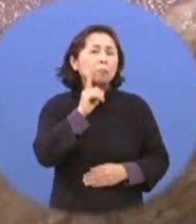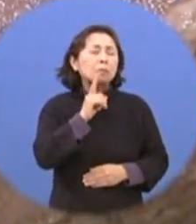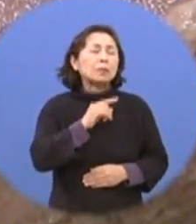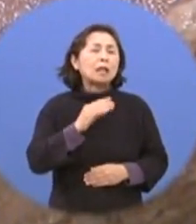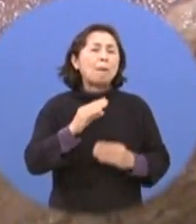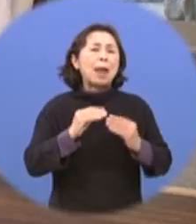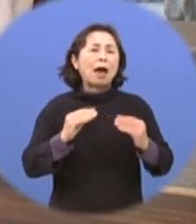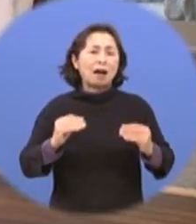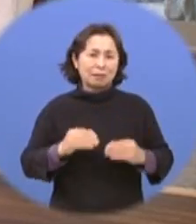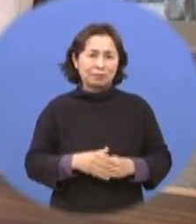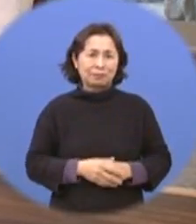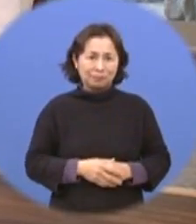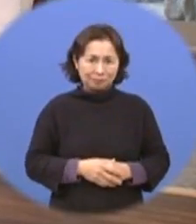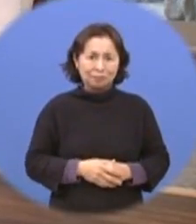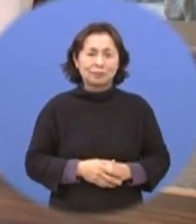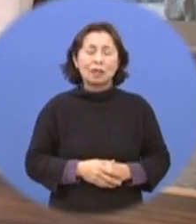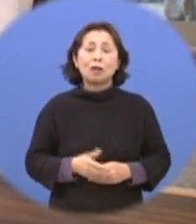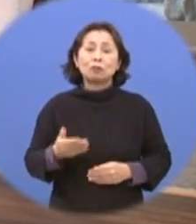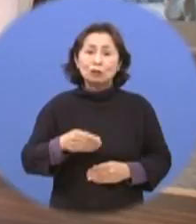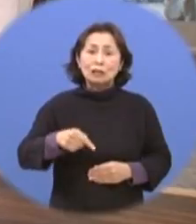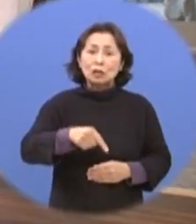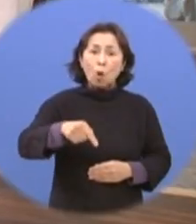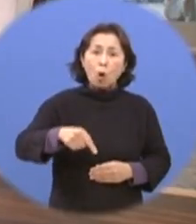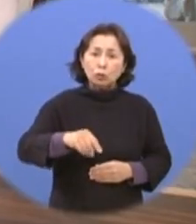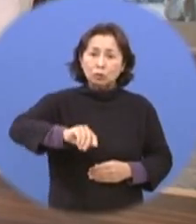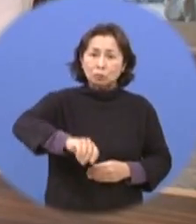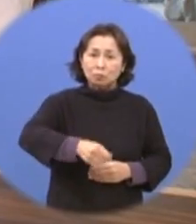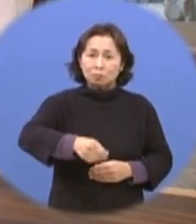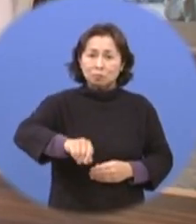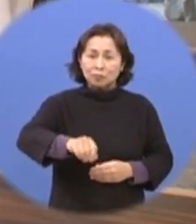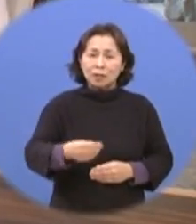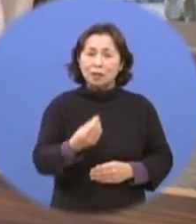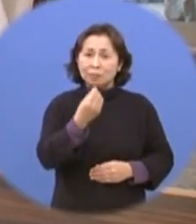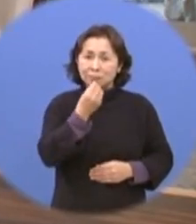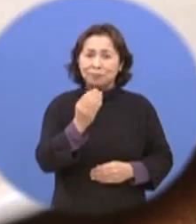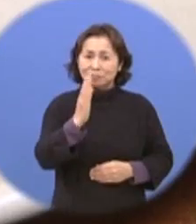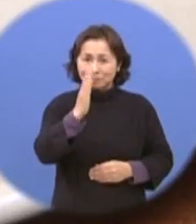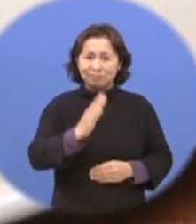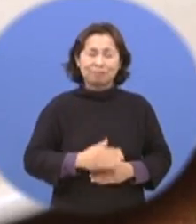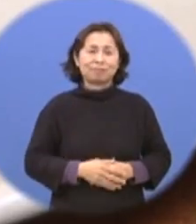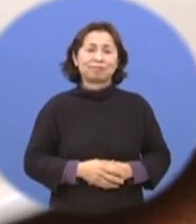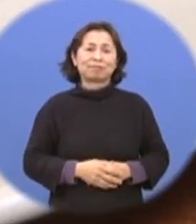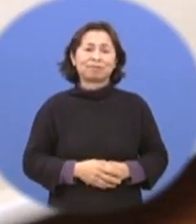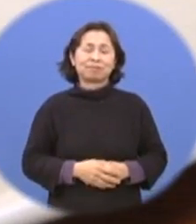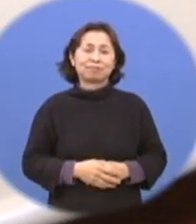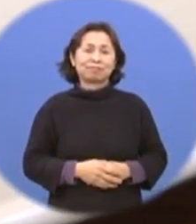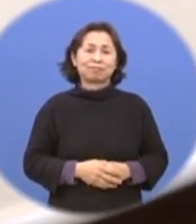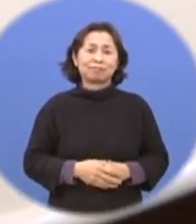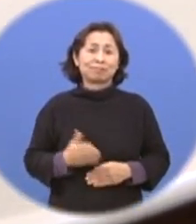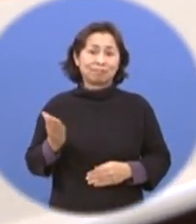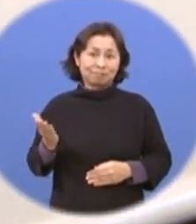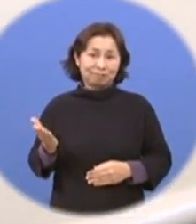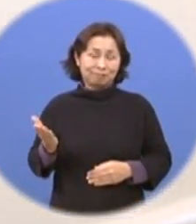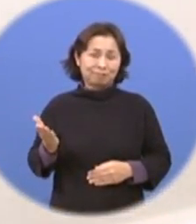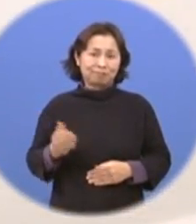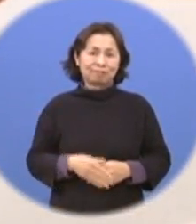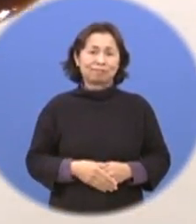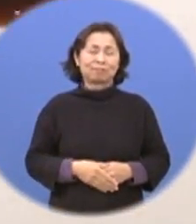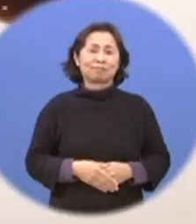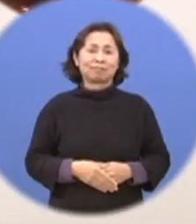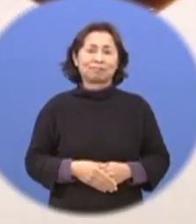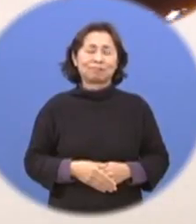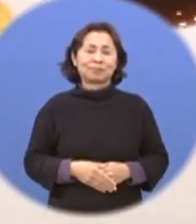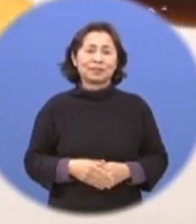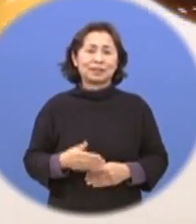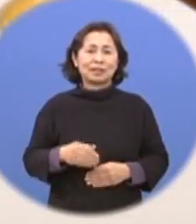やすくなっちゃですじゃあ次にソースを付けてお召し上がりくださいソースはですねイタリアのバルサミコビネガー